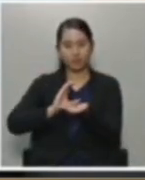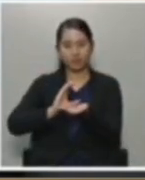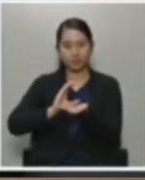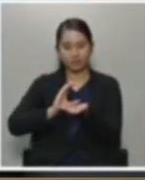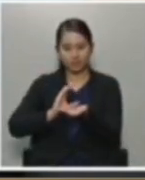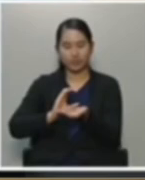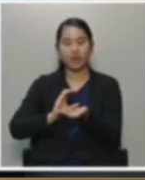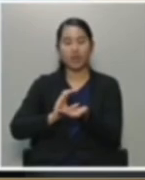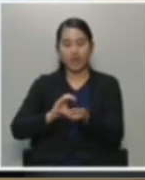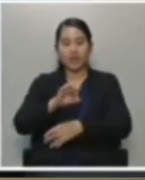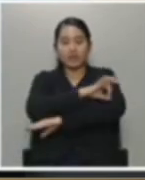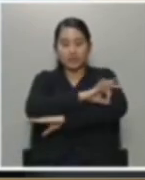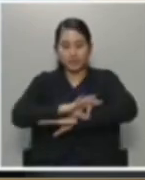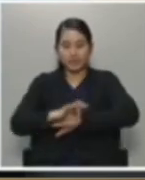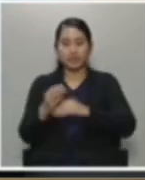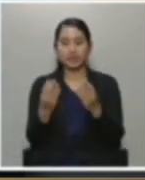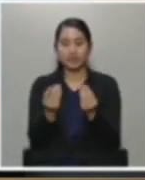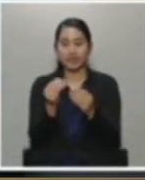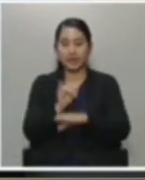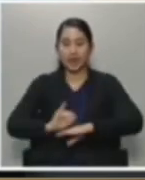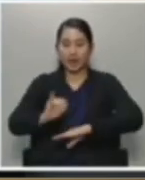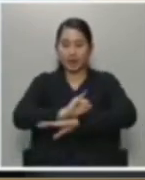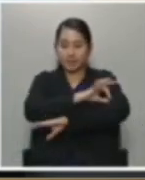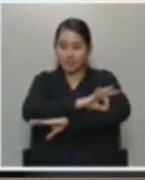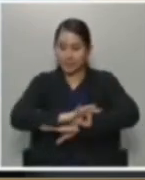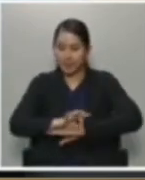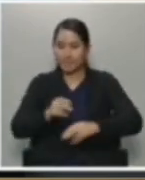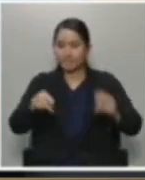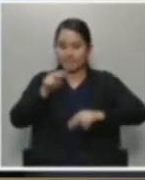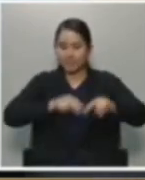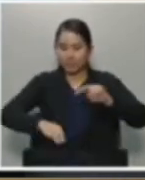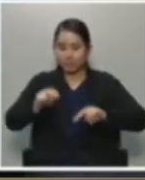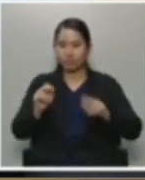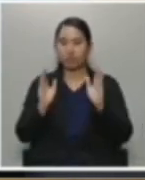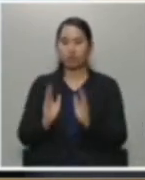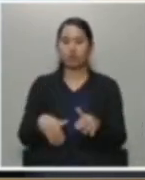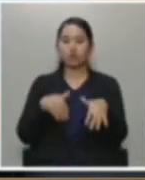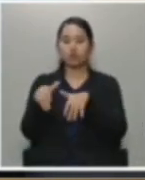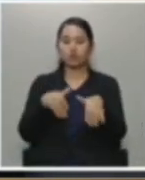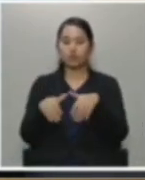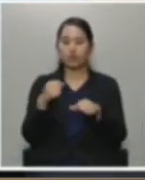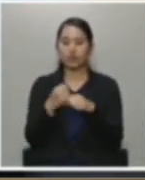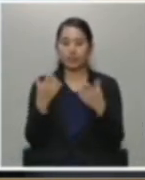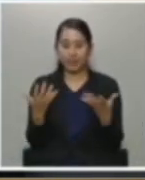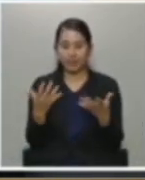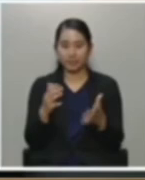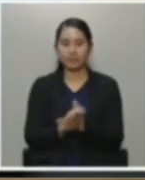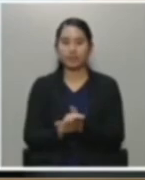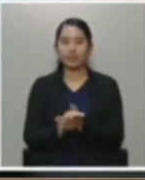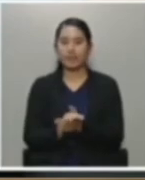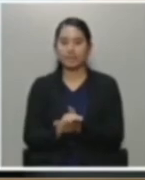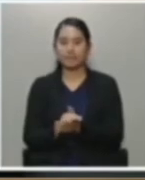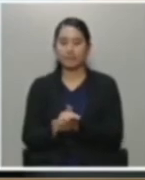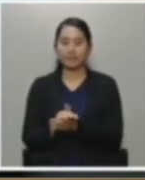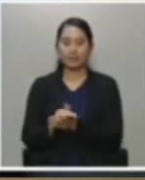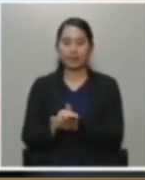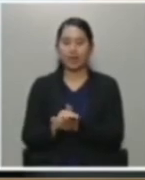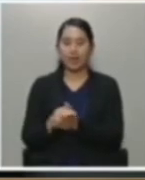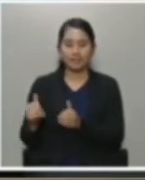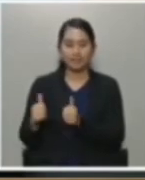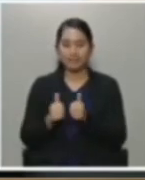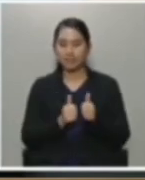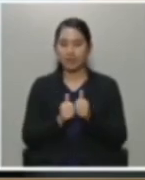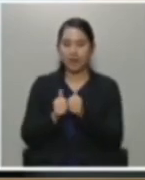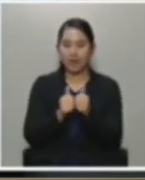จรังวัดแทนประชาชนให้ประชาชนเพียงแต่นำเจ้าหน้าที่ไปเดินสำรวจรังวัดใน